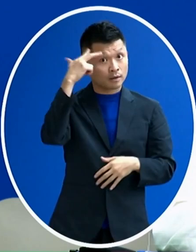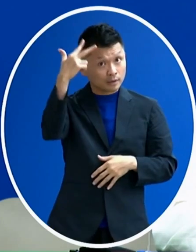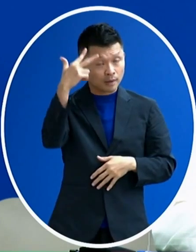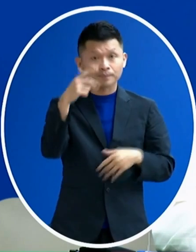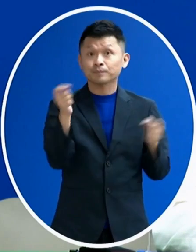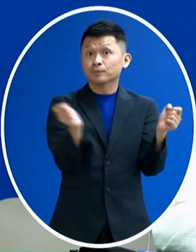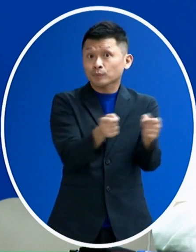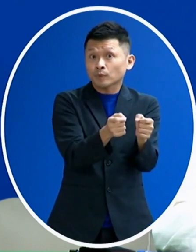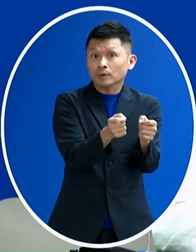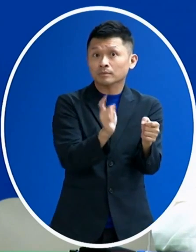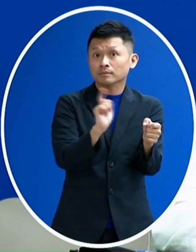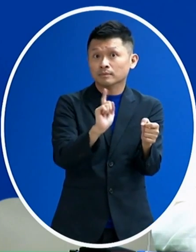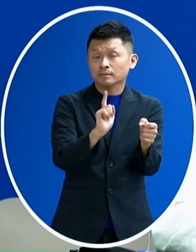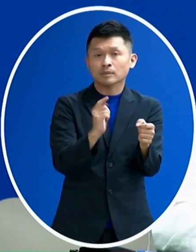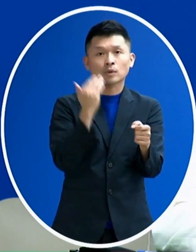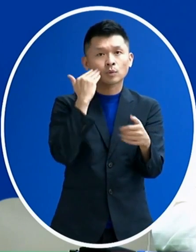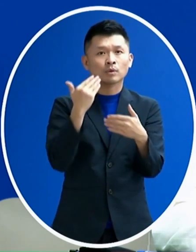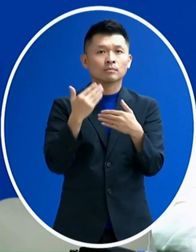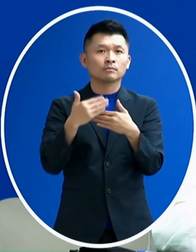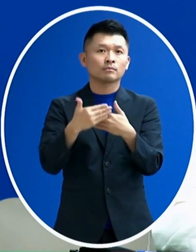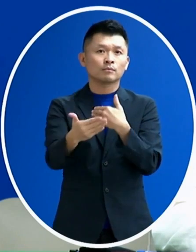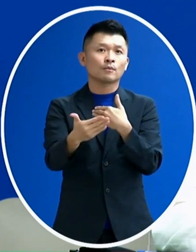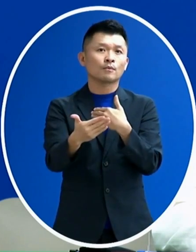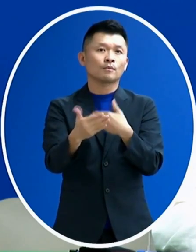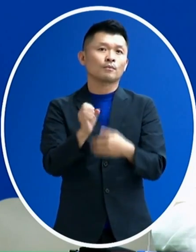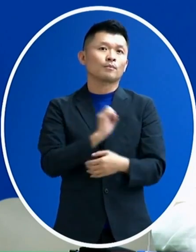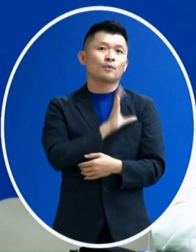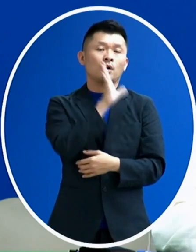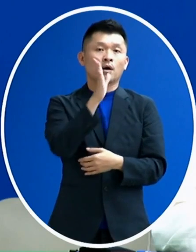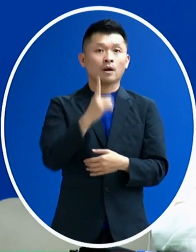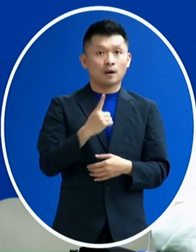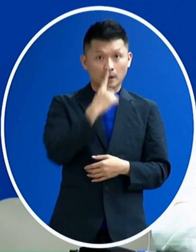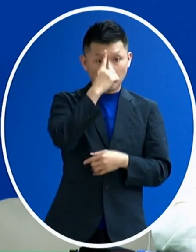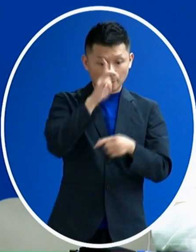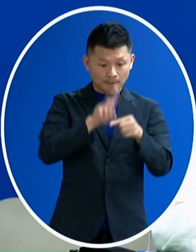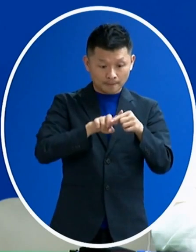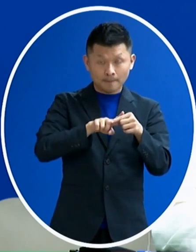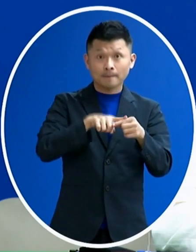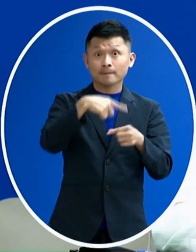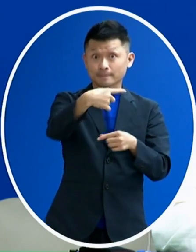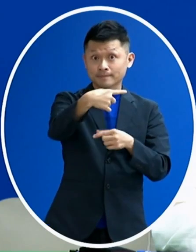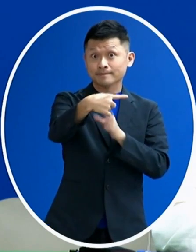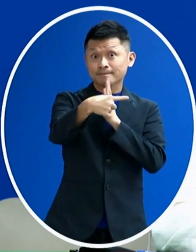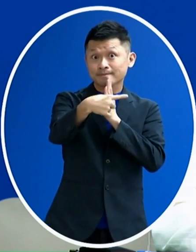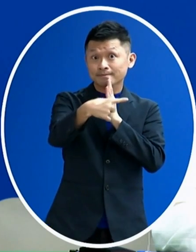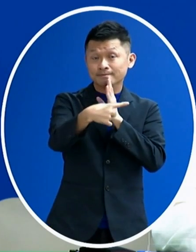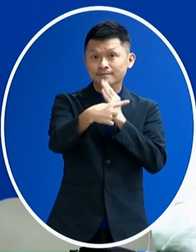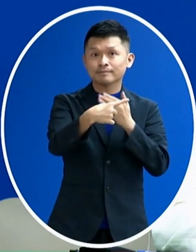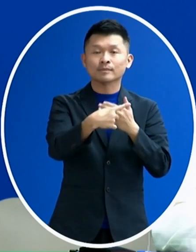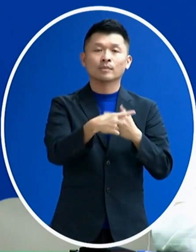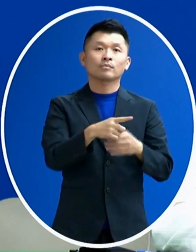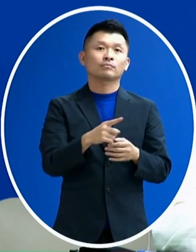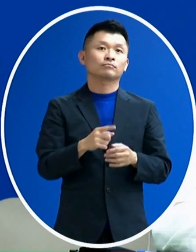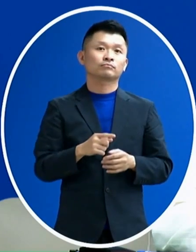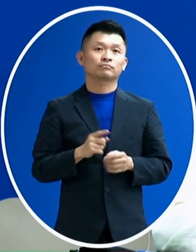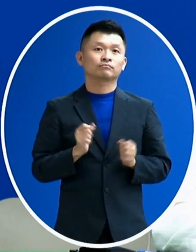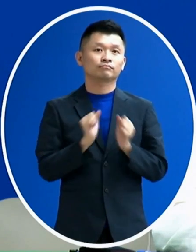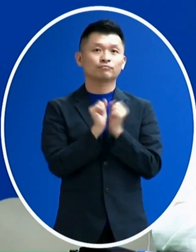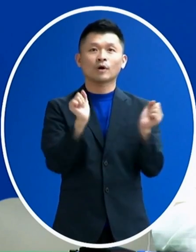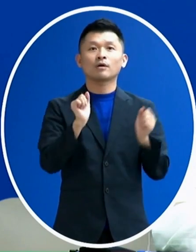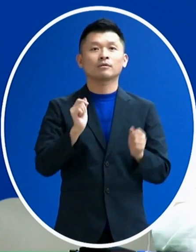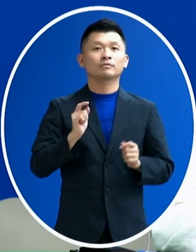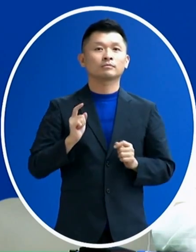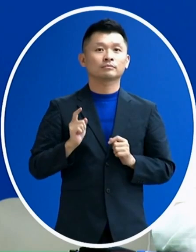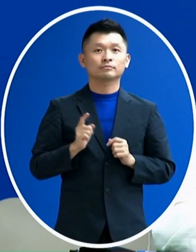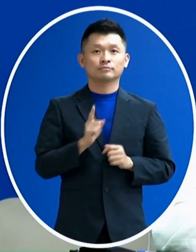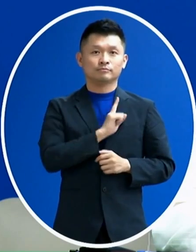的话如果说这个解隔离当天就已经快筛阴性的话，那这个 N 可以是零，就是直接就解除自